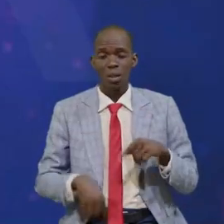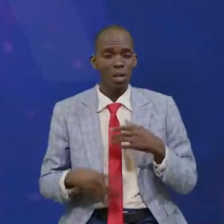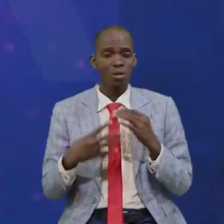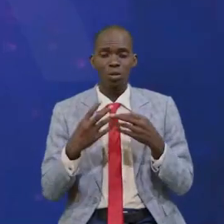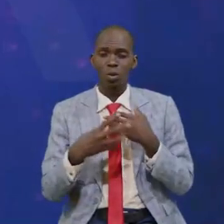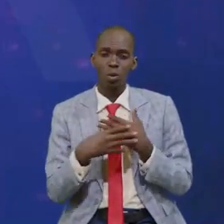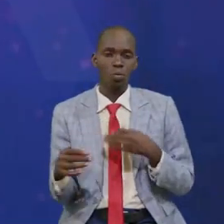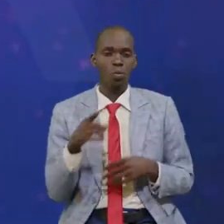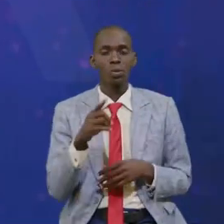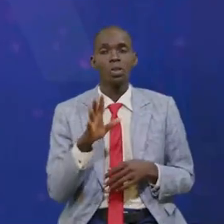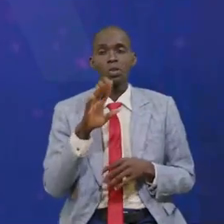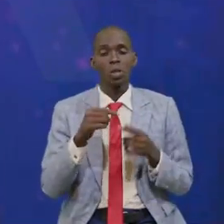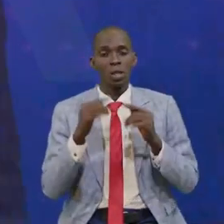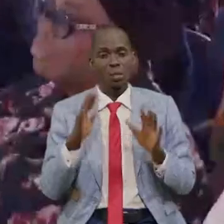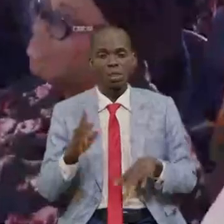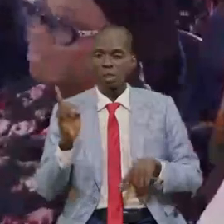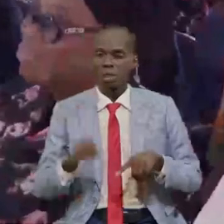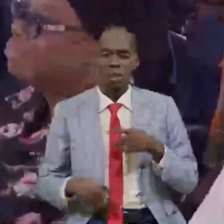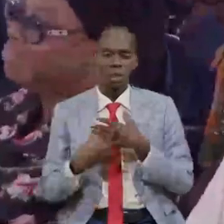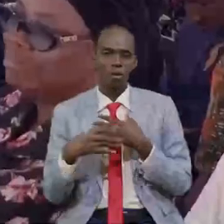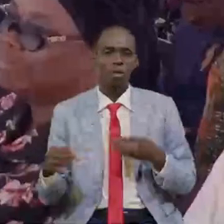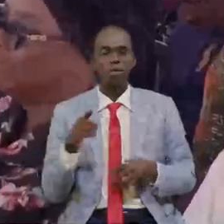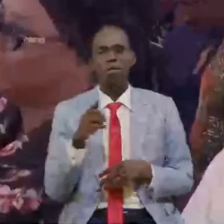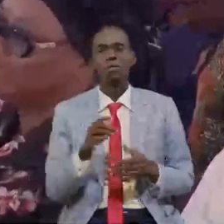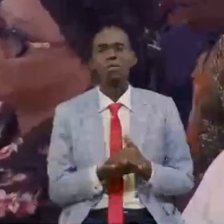J'ai dit, tes ennemis ne peuvent pas te copier.